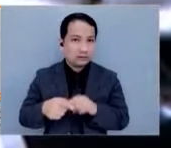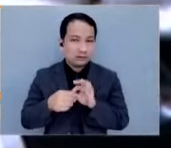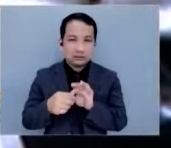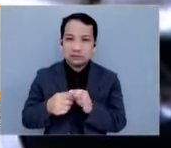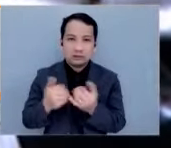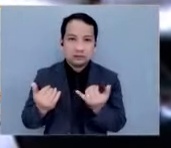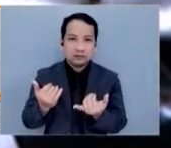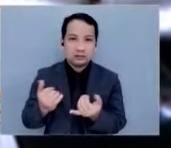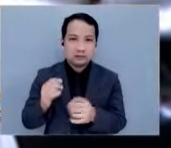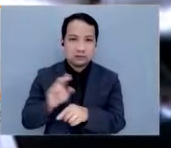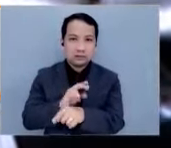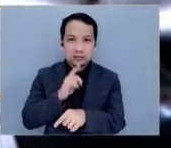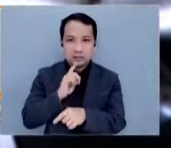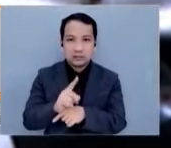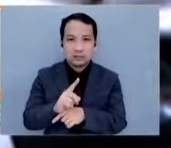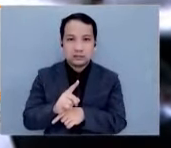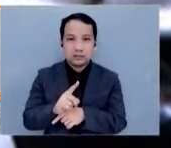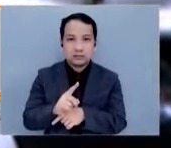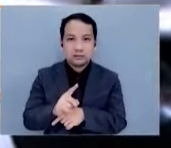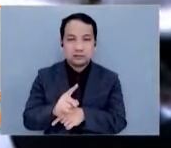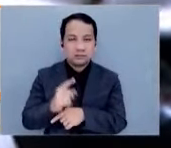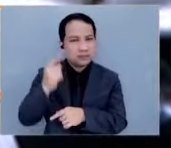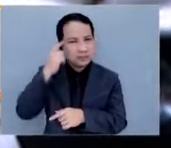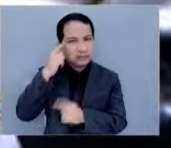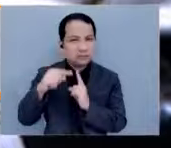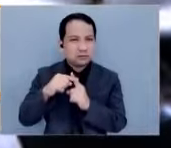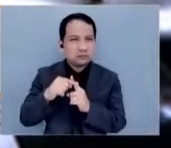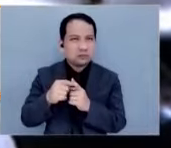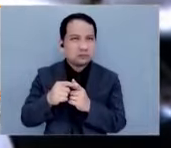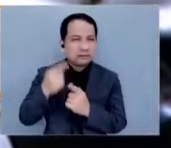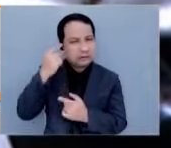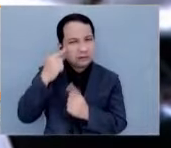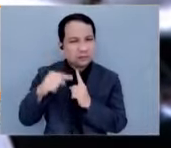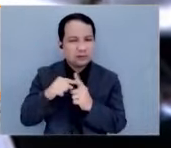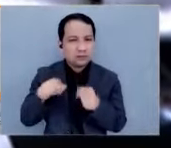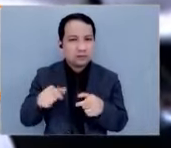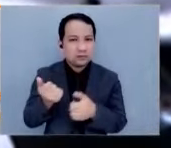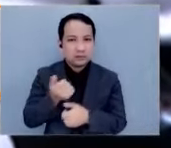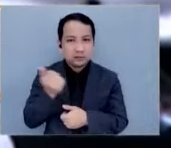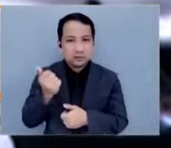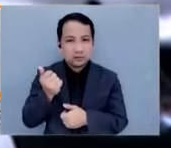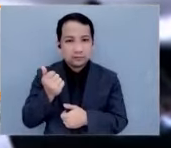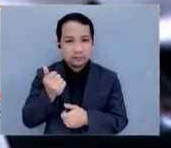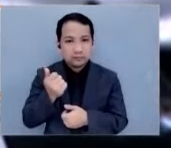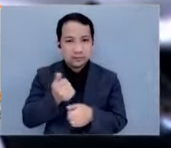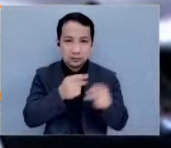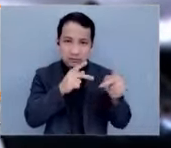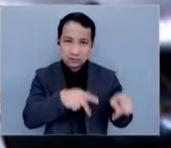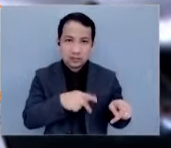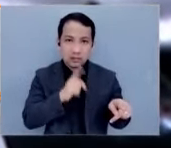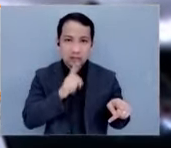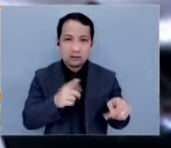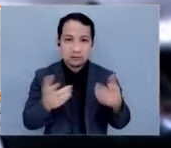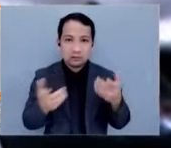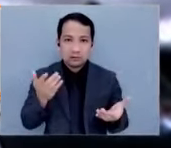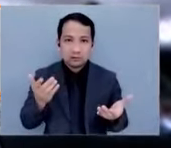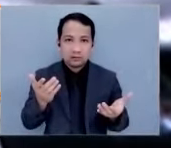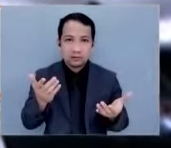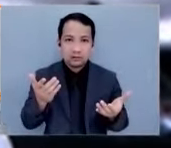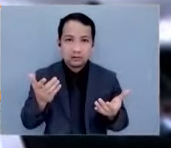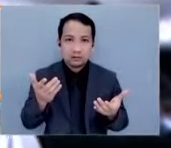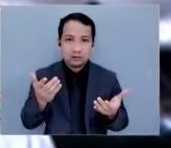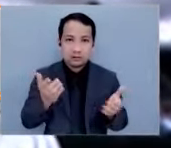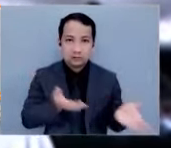lang din po namin in a positive way. Na dahil alam namin may kamali ang ginawa ang ibang mga tao, baka pwede namin dalhin sa